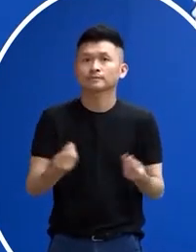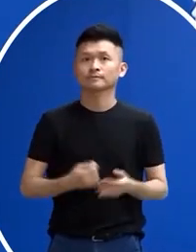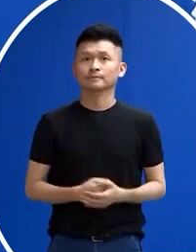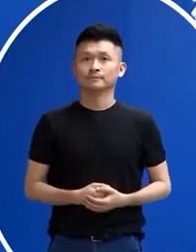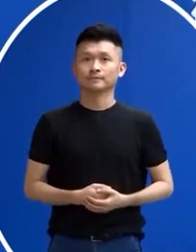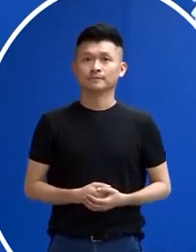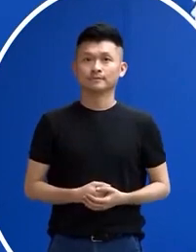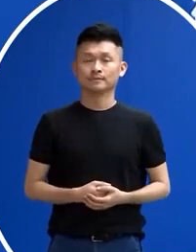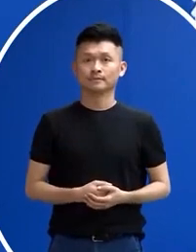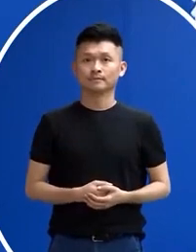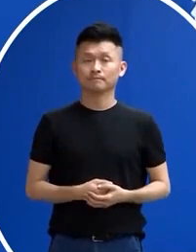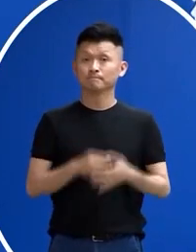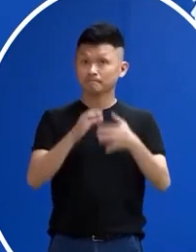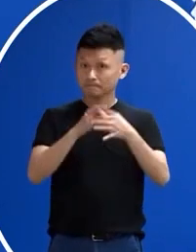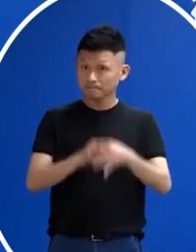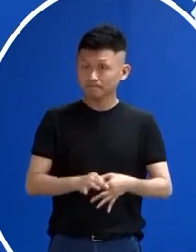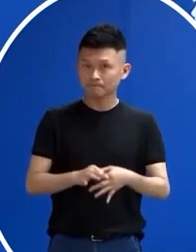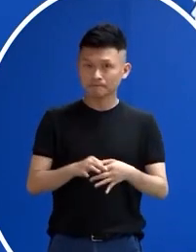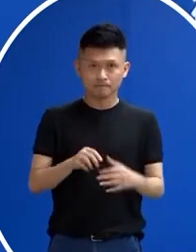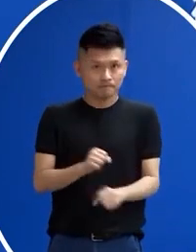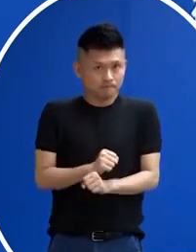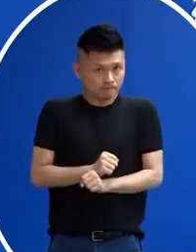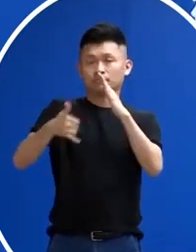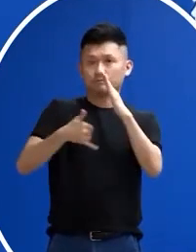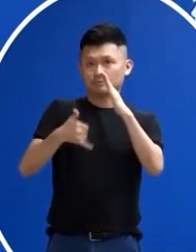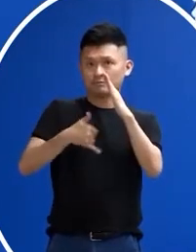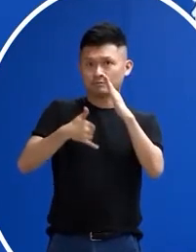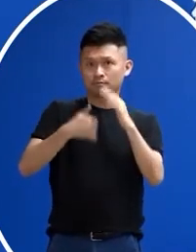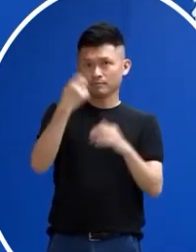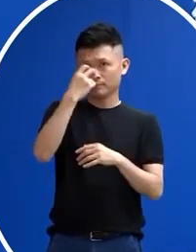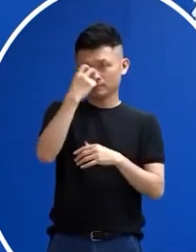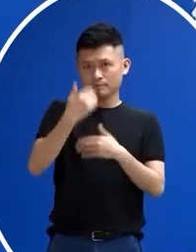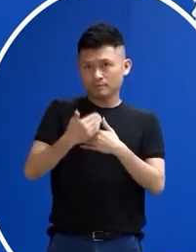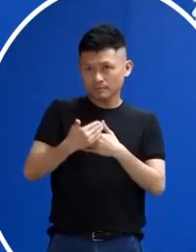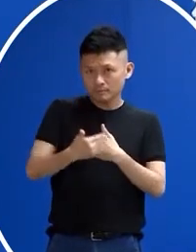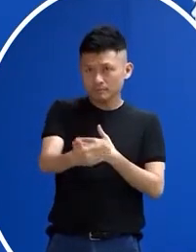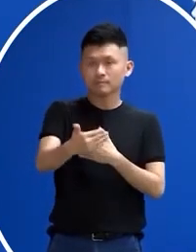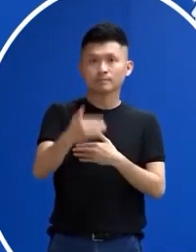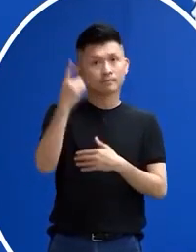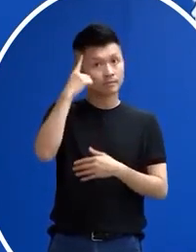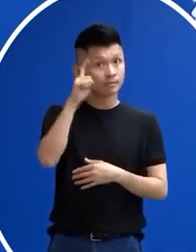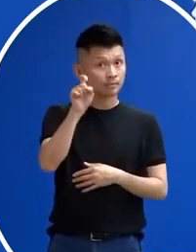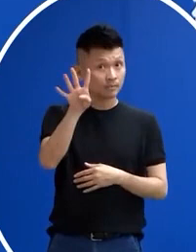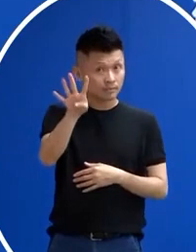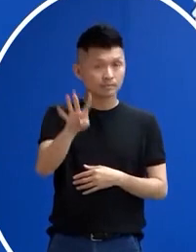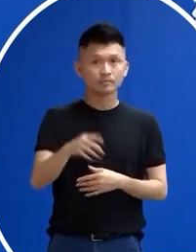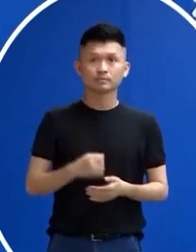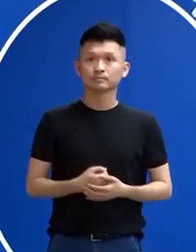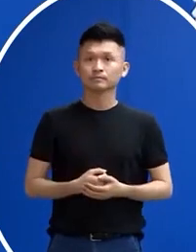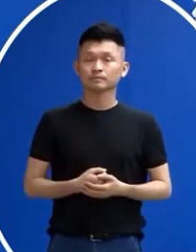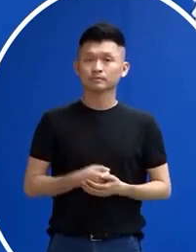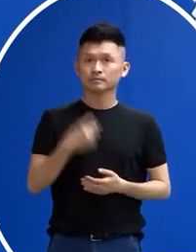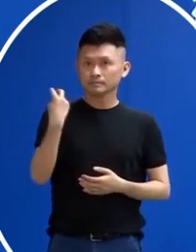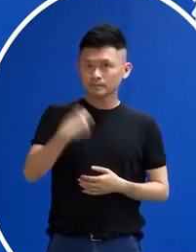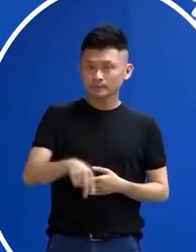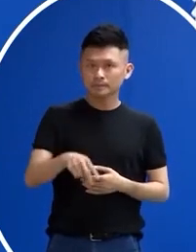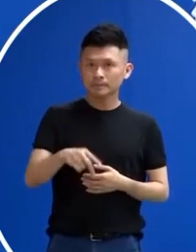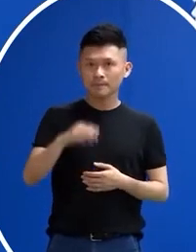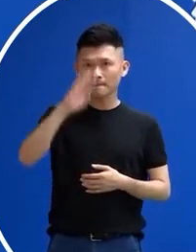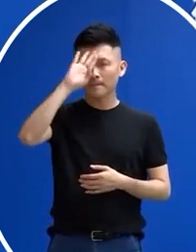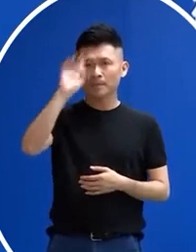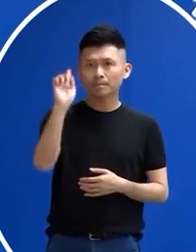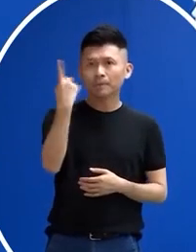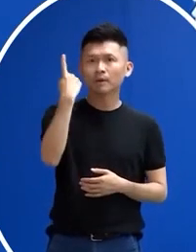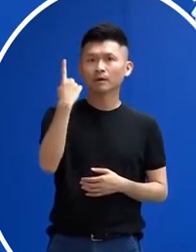们大概不管怎么样还是提高警觉，那另外也要进行怎么样来厘清相关的可能的感染